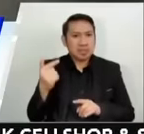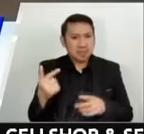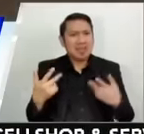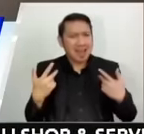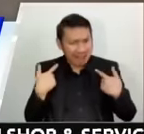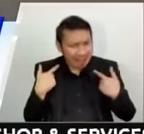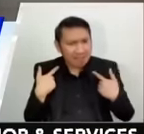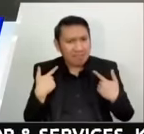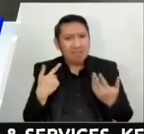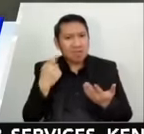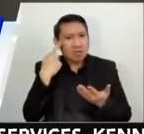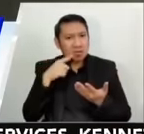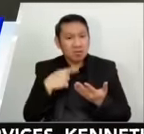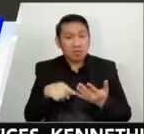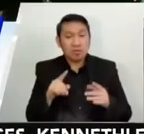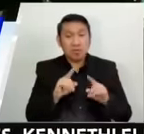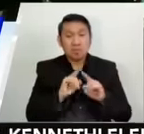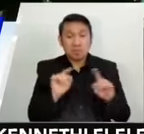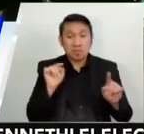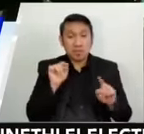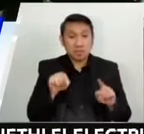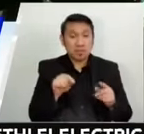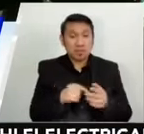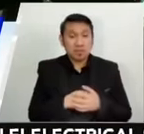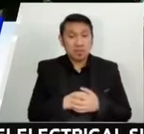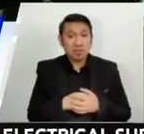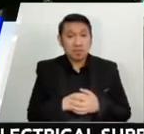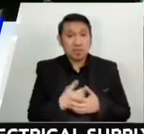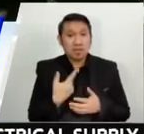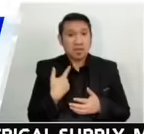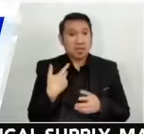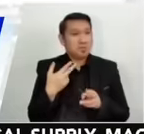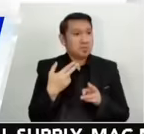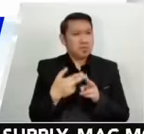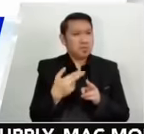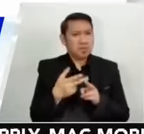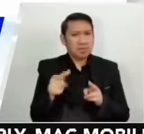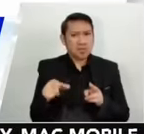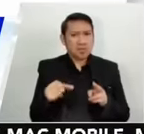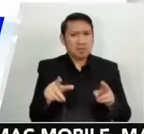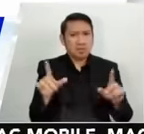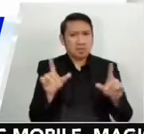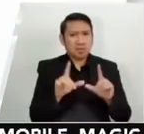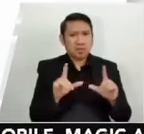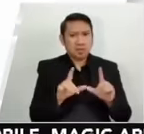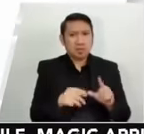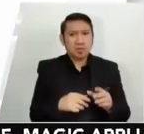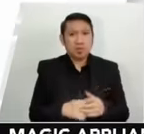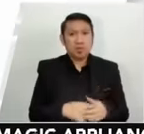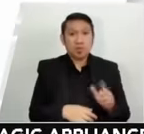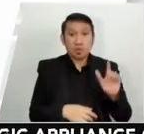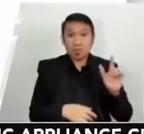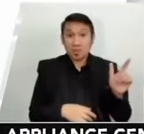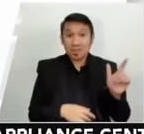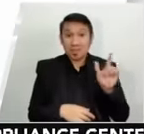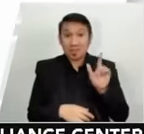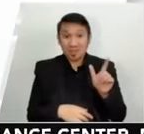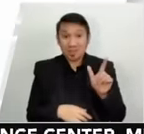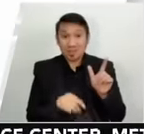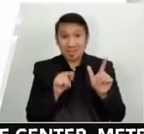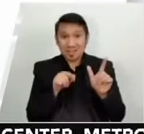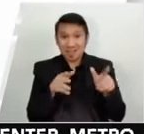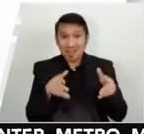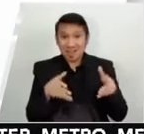pero sa Hong sheng gaming technology pa nakapangalan ng lisensya ng pugo 2020 ng payagan ng bayan ng bamba ng